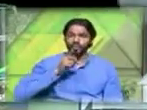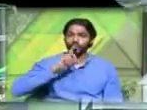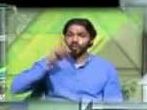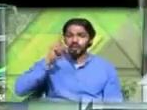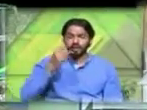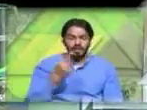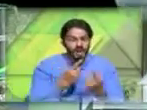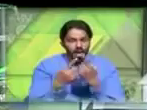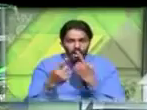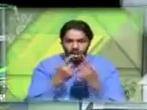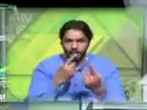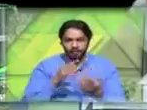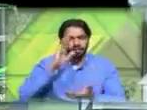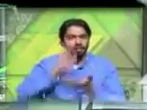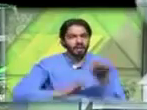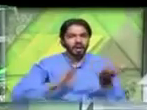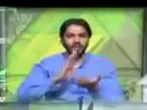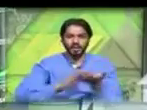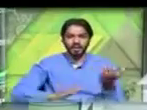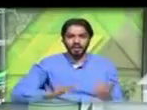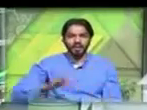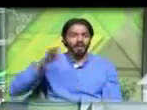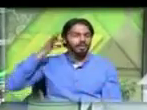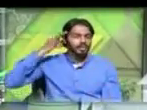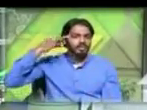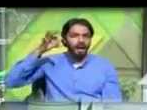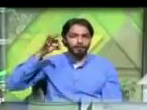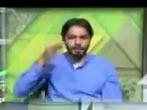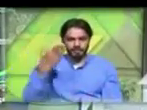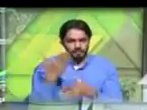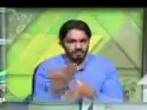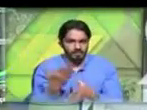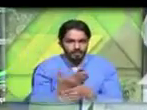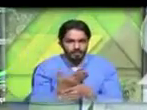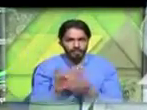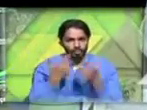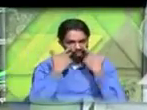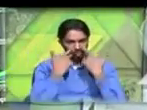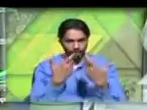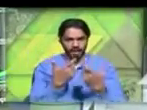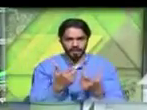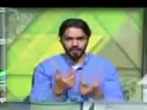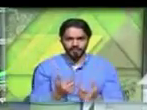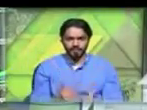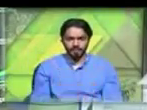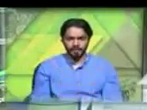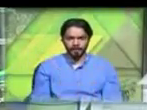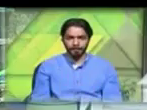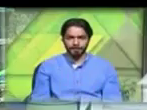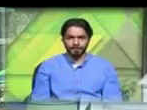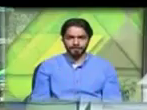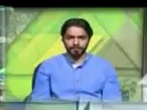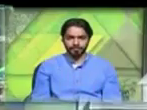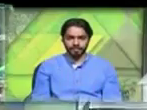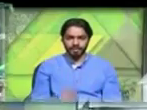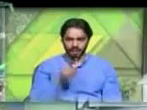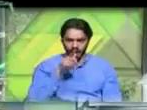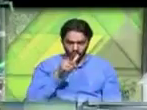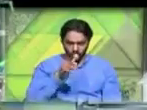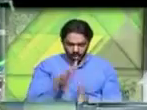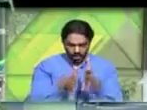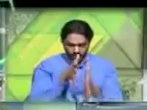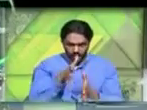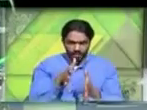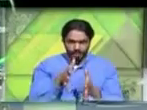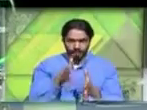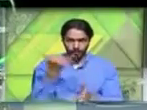الماضية لواقعنا الآن. عجيب. نعم. عجيب. اسمع ماذا أقول. تفضل. الكلام